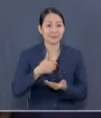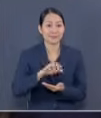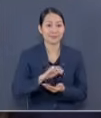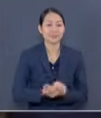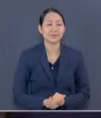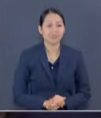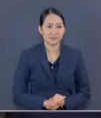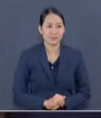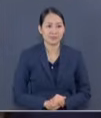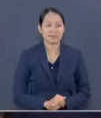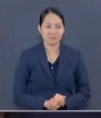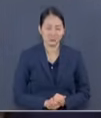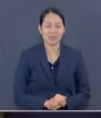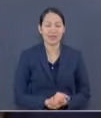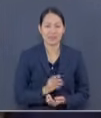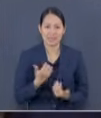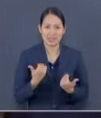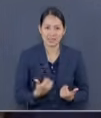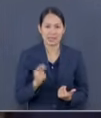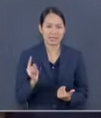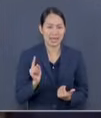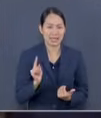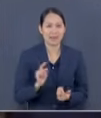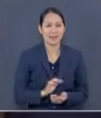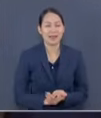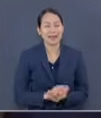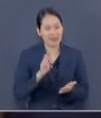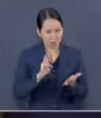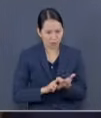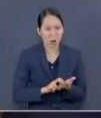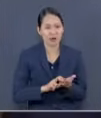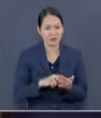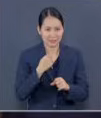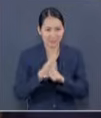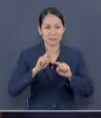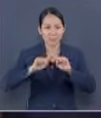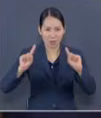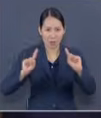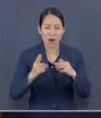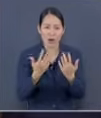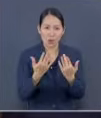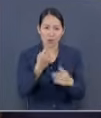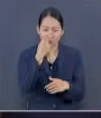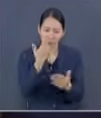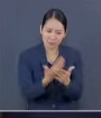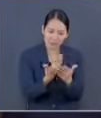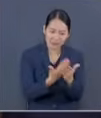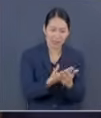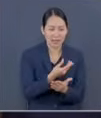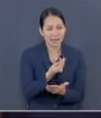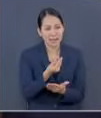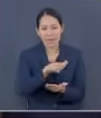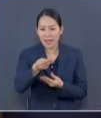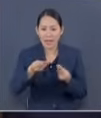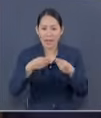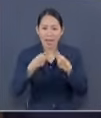การปรับแต่งนโยบายตัวนี้อยู่ครับเรื่องไม่ว่าจะเป็นเรื่องของที่มาที่ไปของเงินหรือว่าวิธีการใช้ต่างๆนะครับขอให้มี